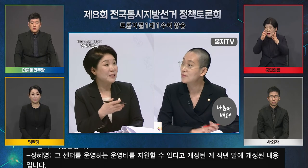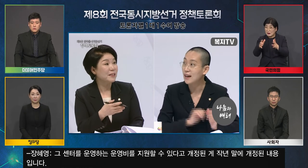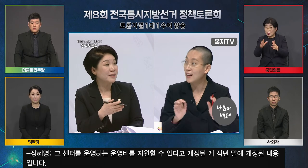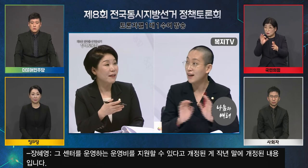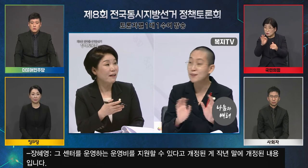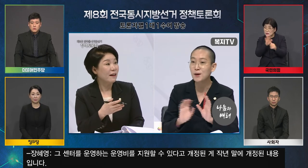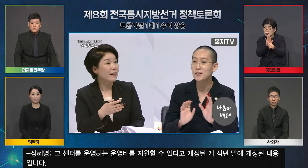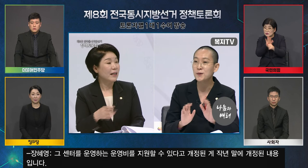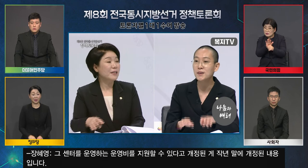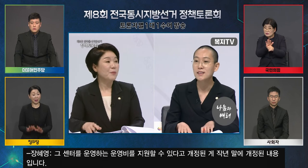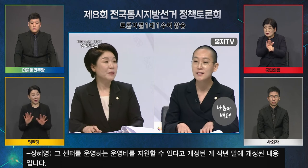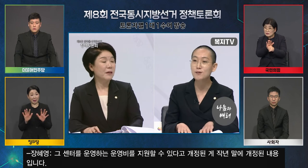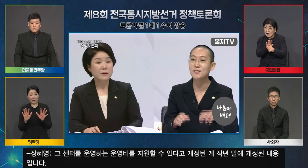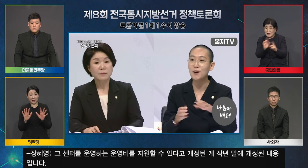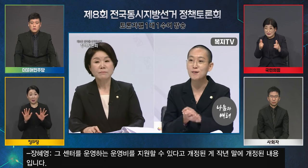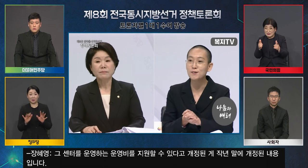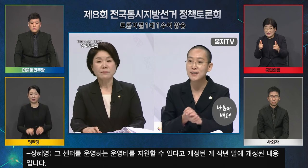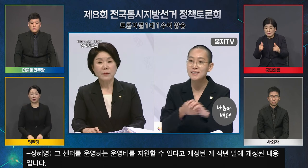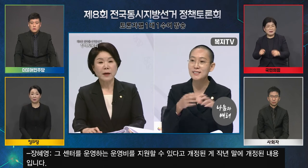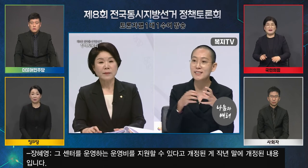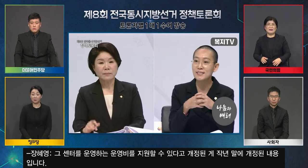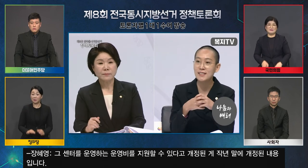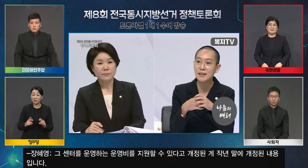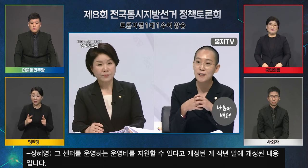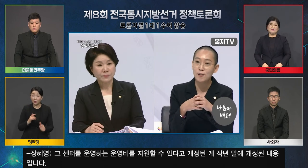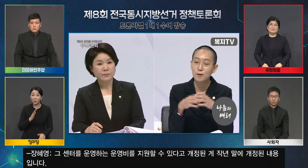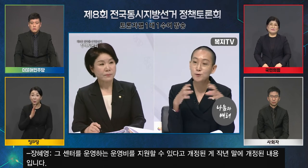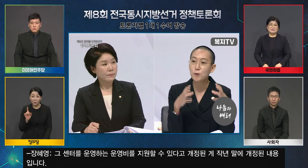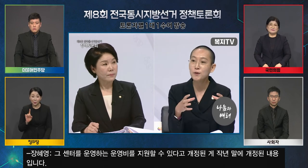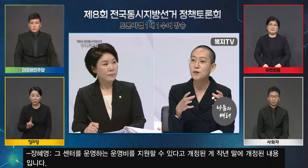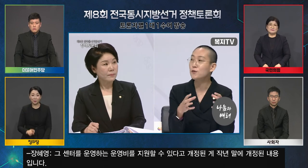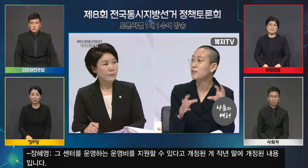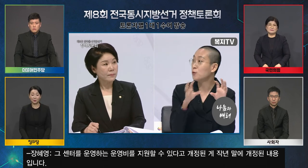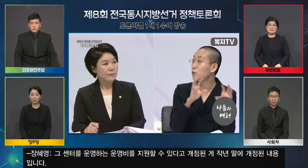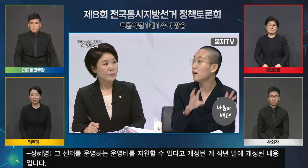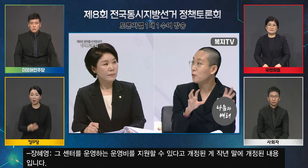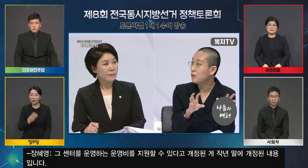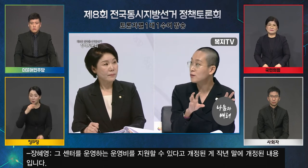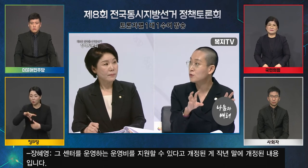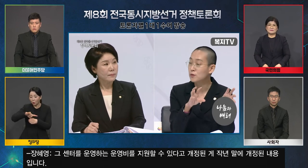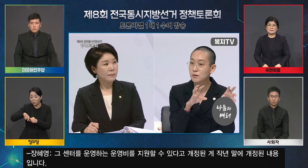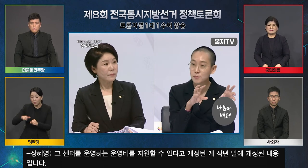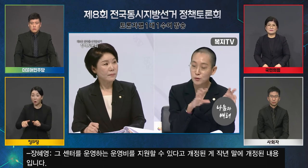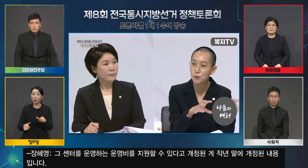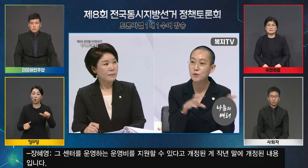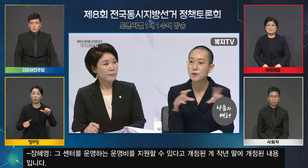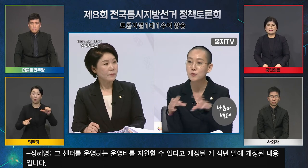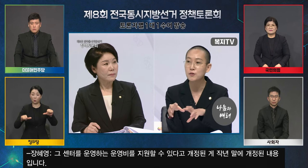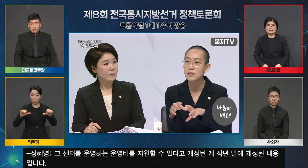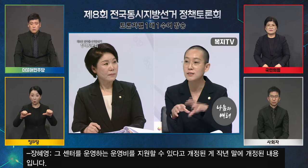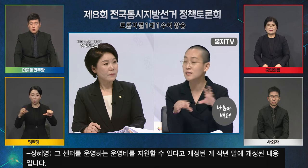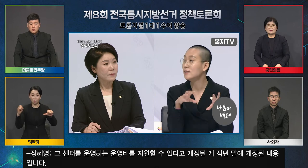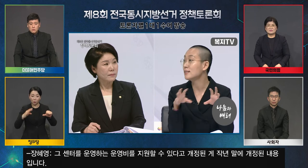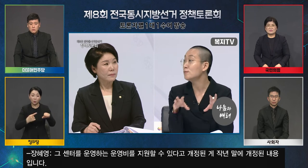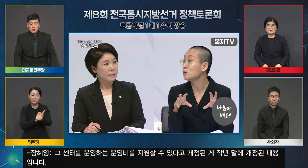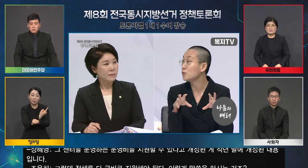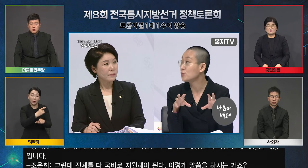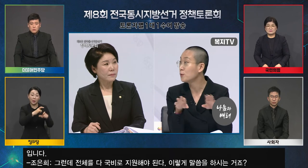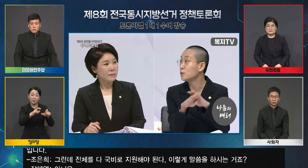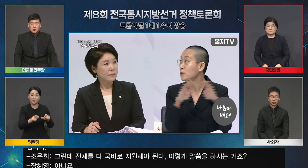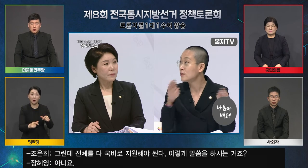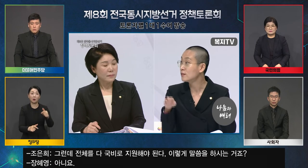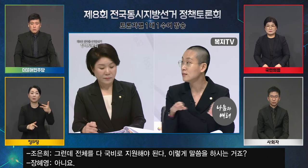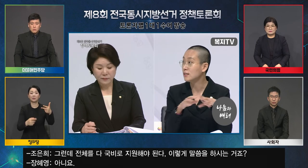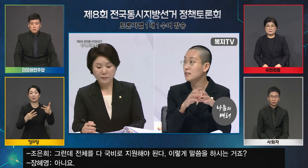이렇게 말씀하시는 거죠? 아니요. 아니요. 그렇지도 않고 사실 이제 수도권의 경우에는 5대 5 그리고 비수도권의 경우에는 7대 3